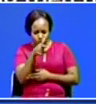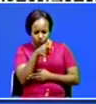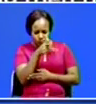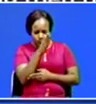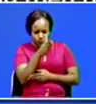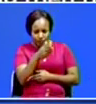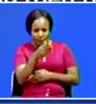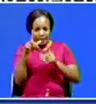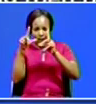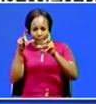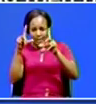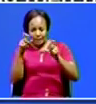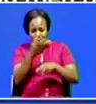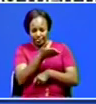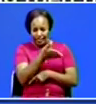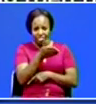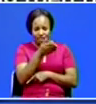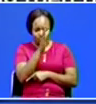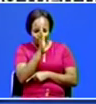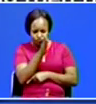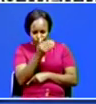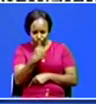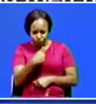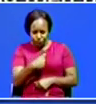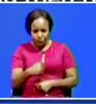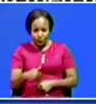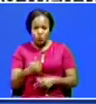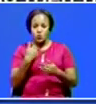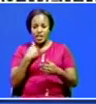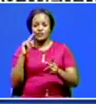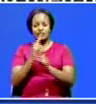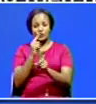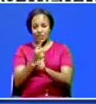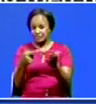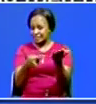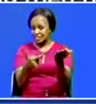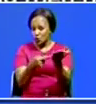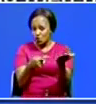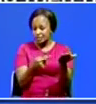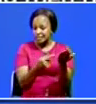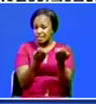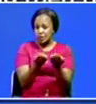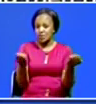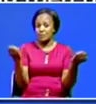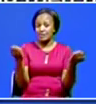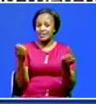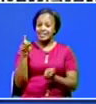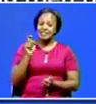3D cameras. We have different tools now that we are using. So we need to